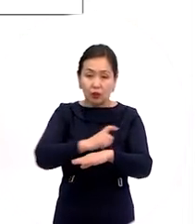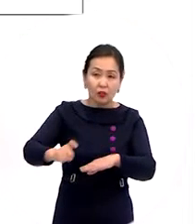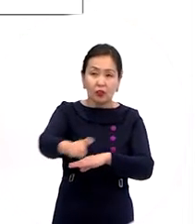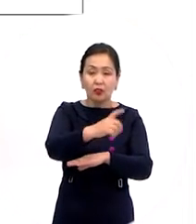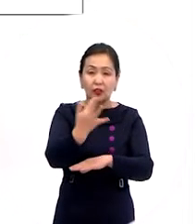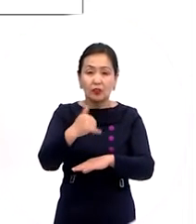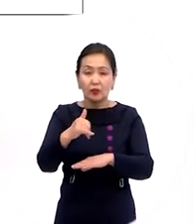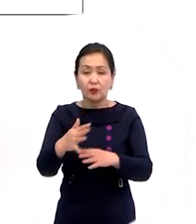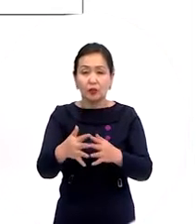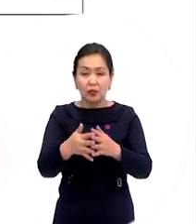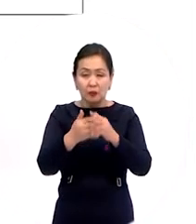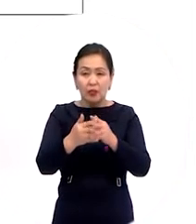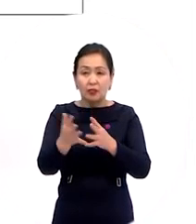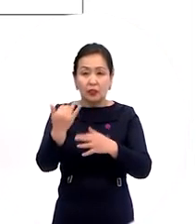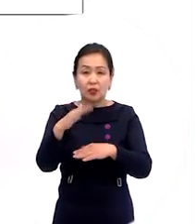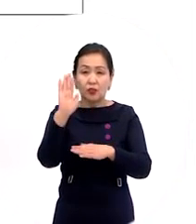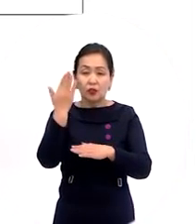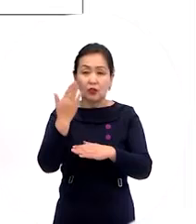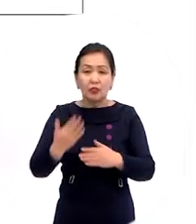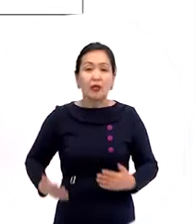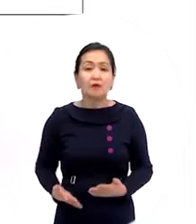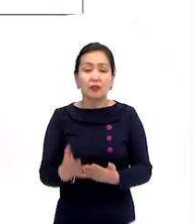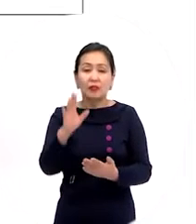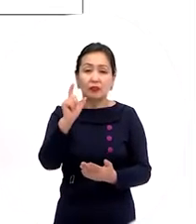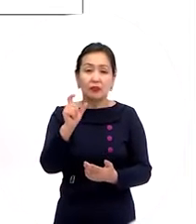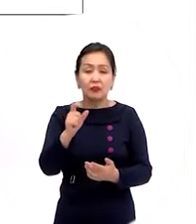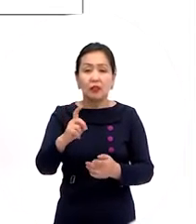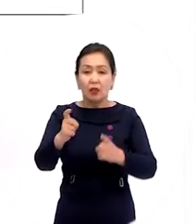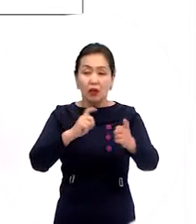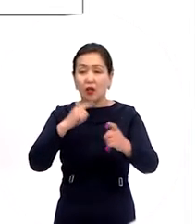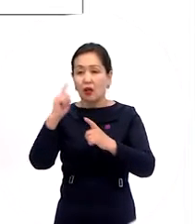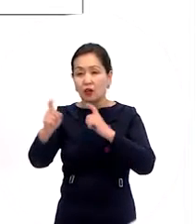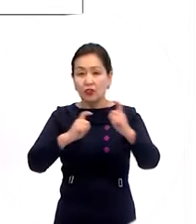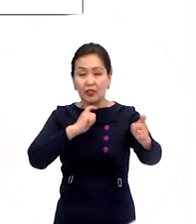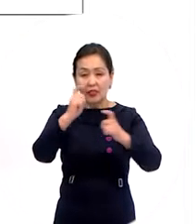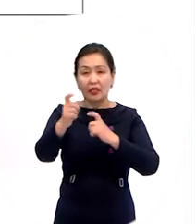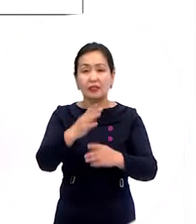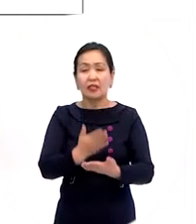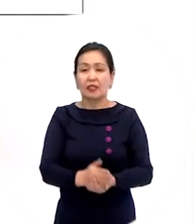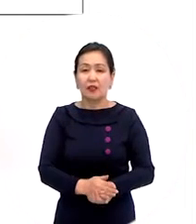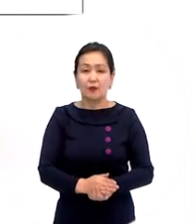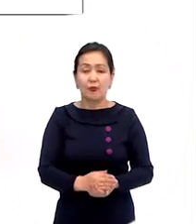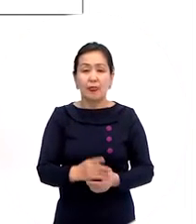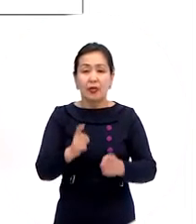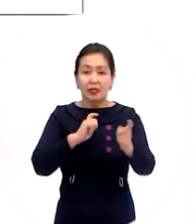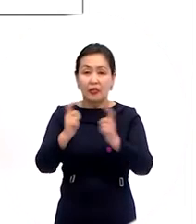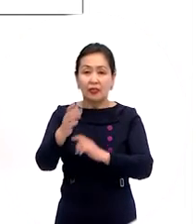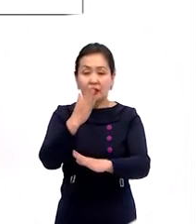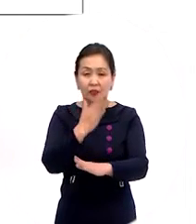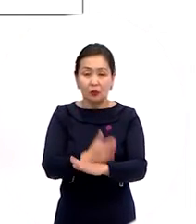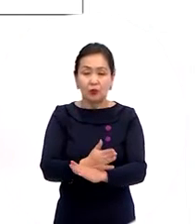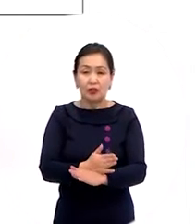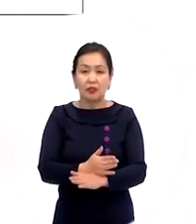хорооллын хэдэн тоотод амьдардаг вэ гэдгийг хоорондоо сайн ярилцаарай. Ярилцаа дараа